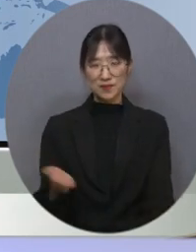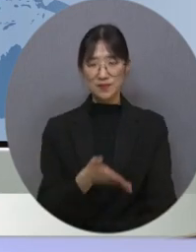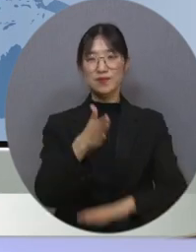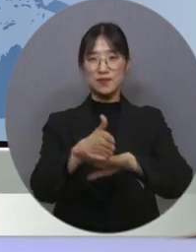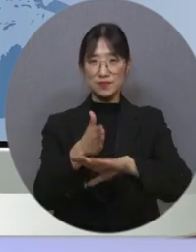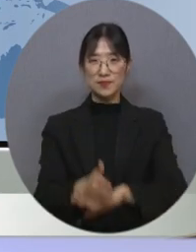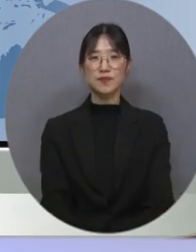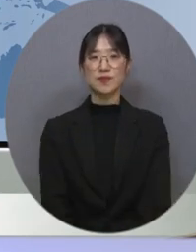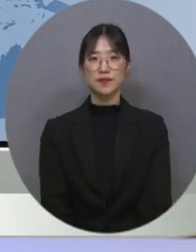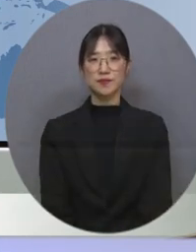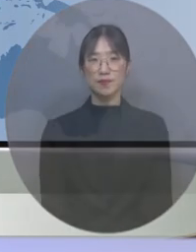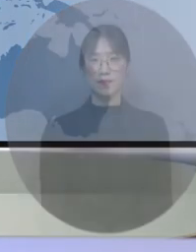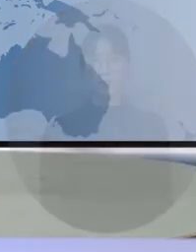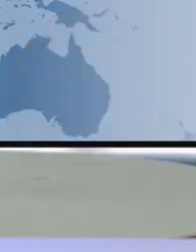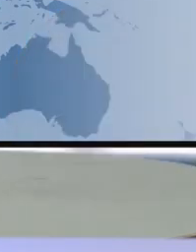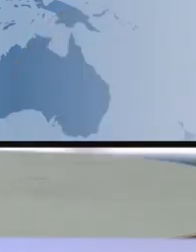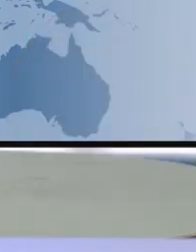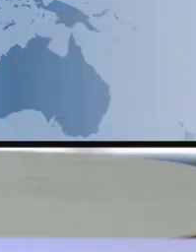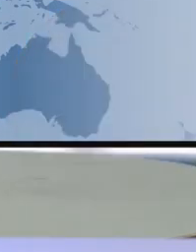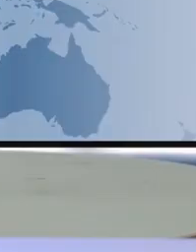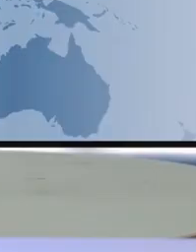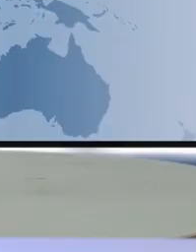여러분 고맙습니다.